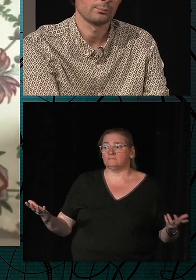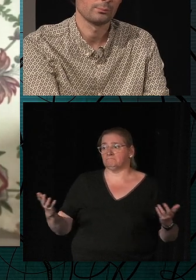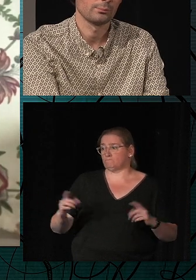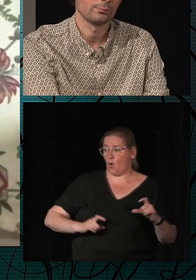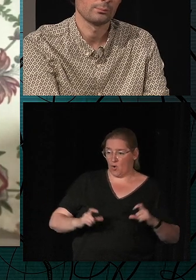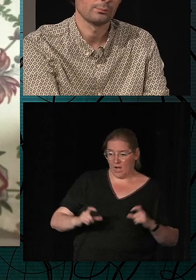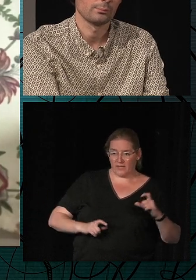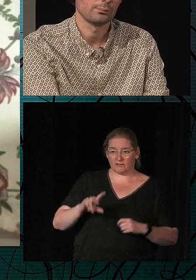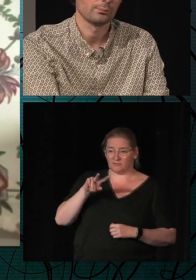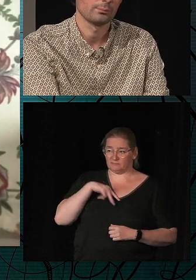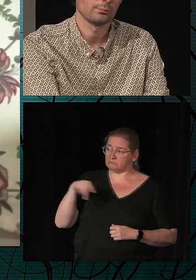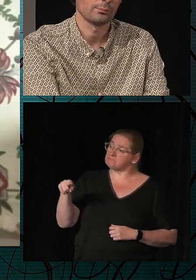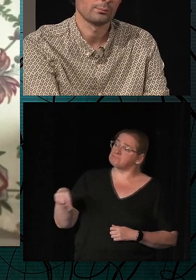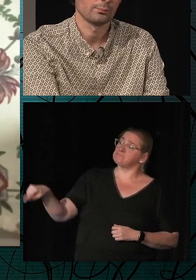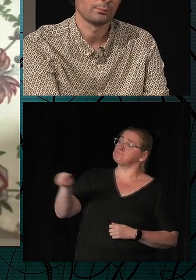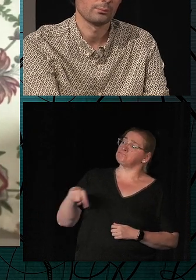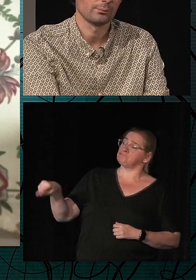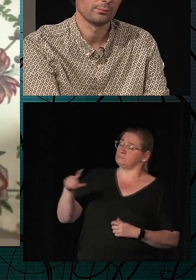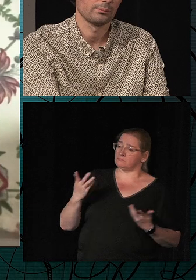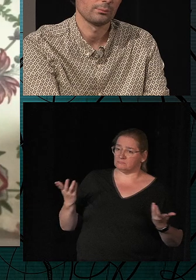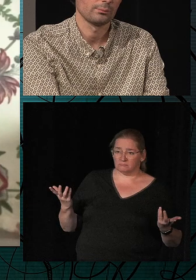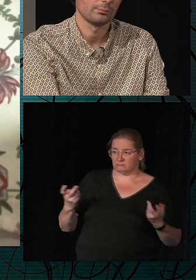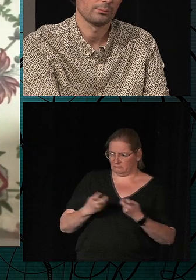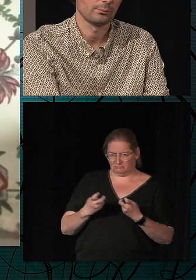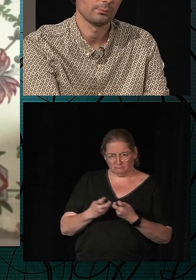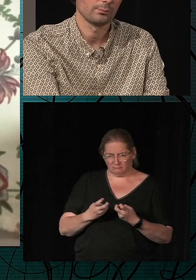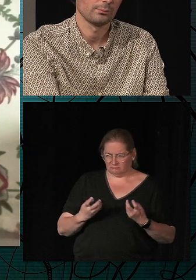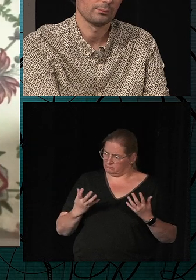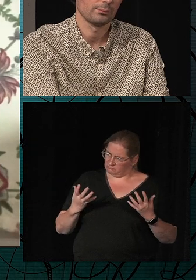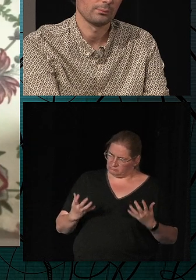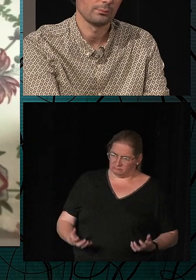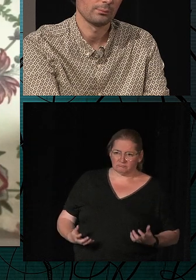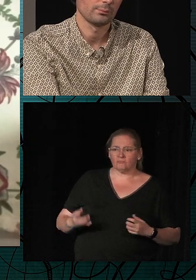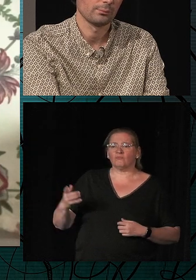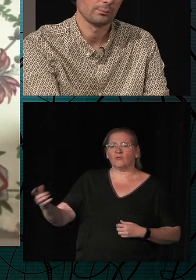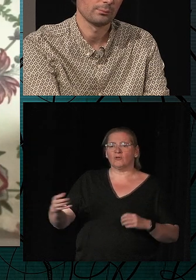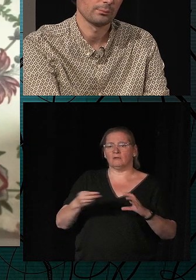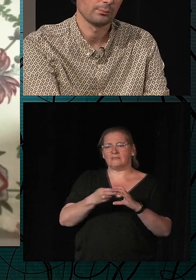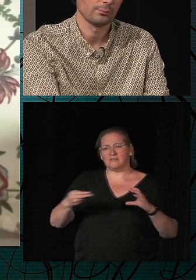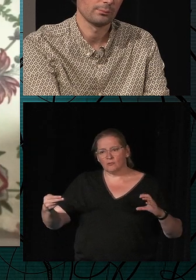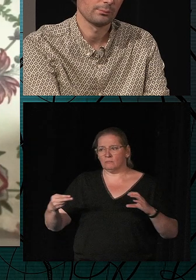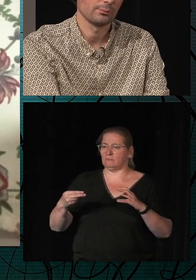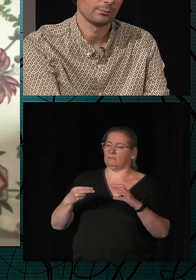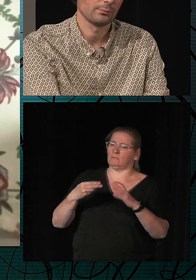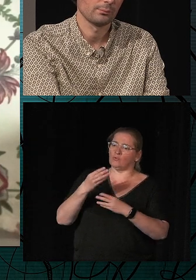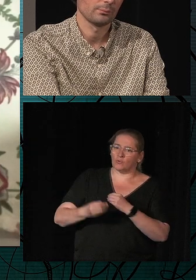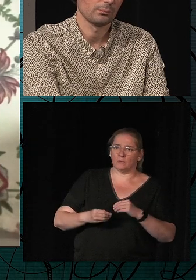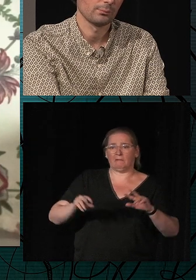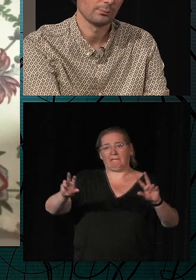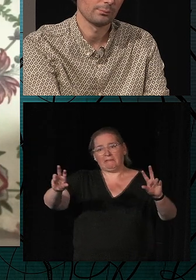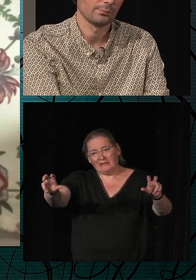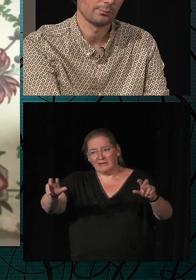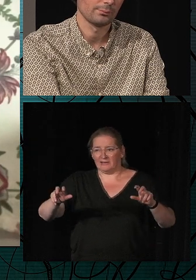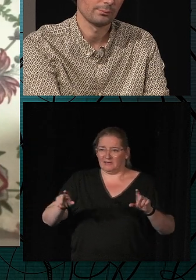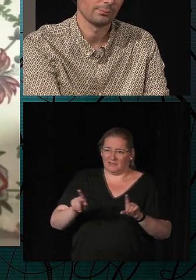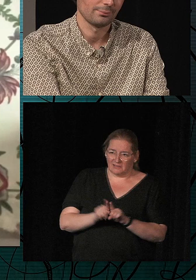collègues quiimaginer pas ne pas jouer au jeux de N sur une NES sur une t cathodique avec un espèce